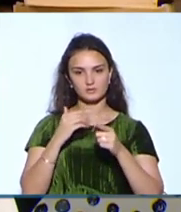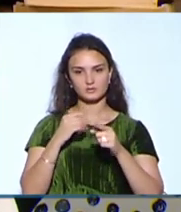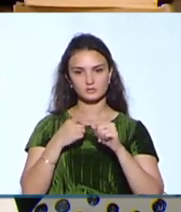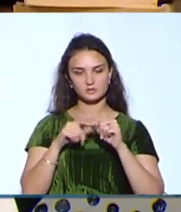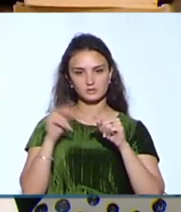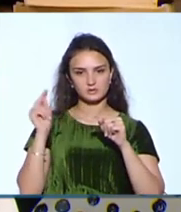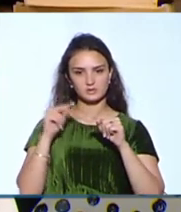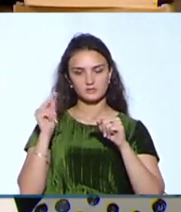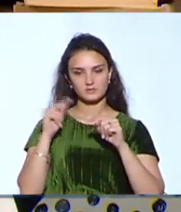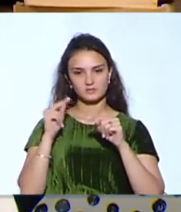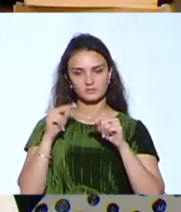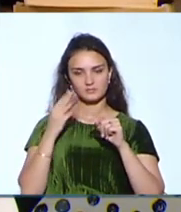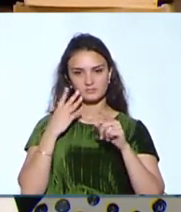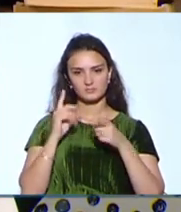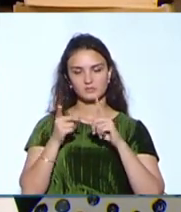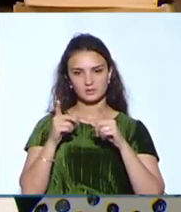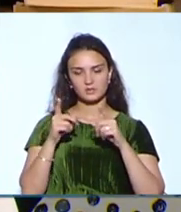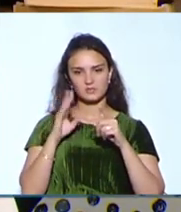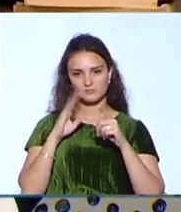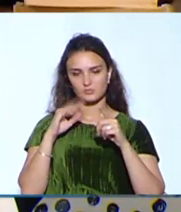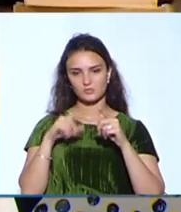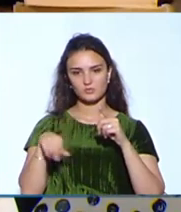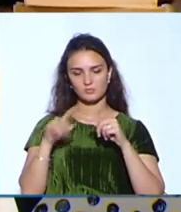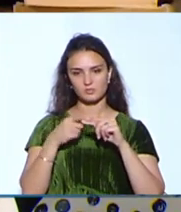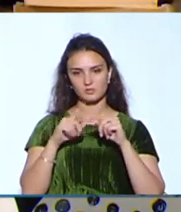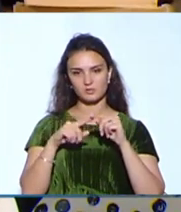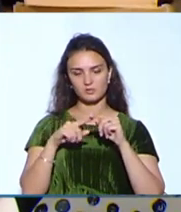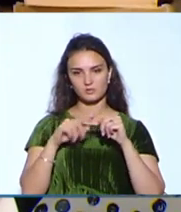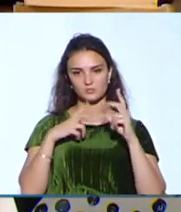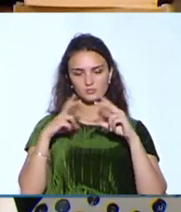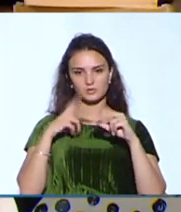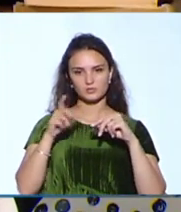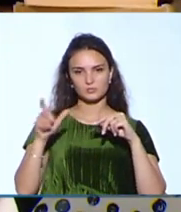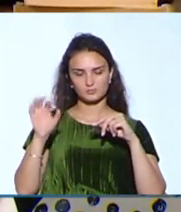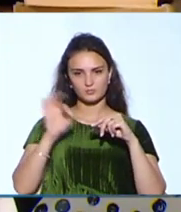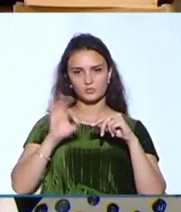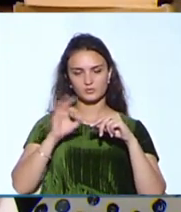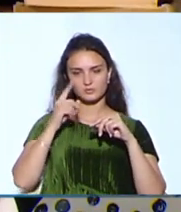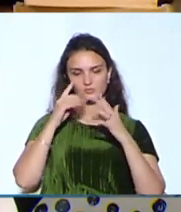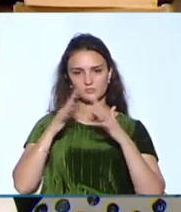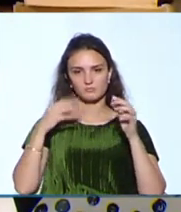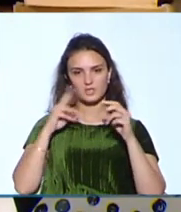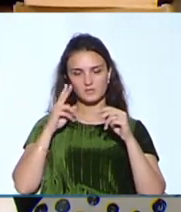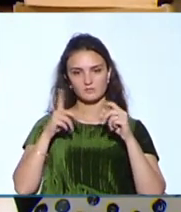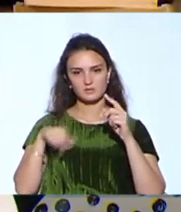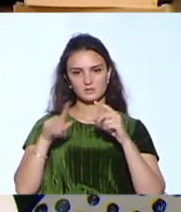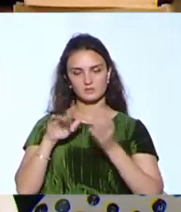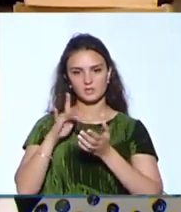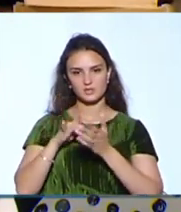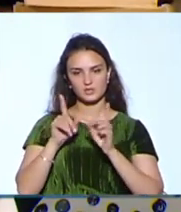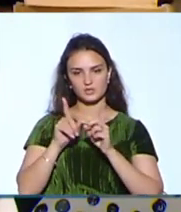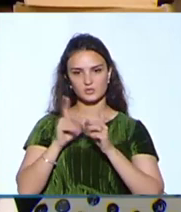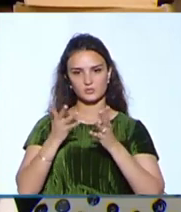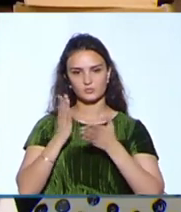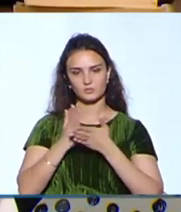არის სწავლაზე. მართლაც ყოველი მშობელი, ამდენი სტუდენტი პროცენტულად მე არ ვიცი კიდე რომელიმე ქვეყანაში თუ